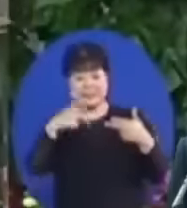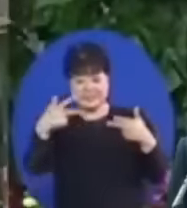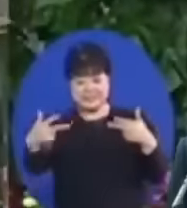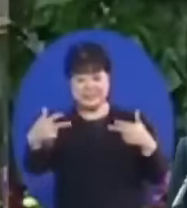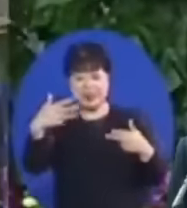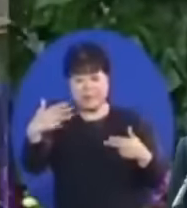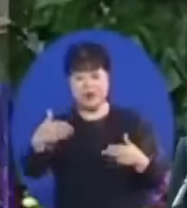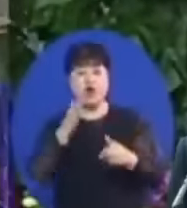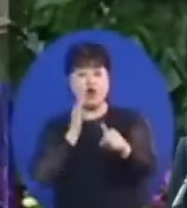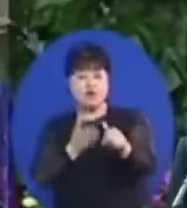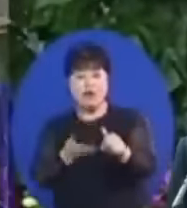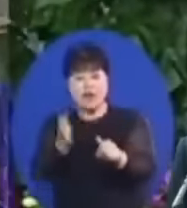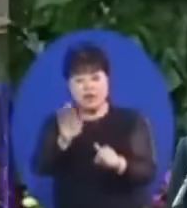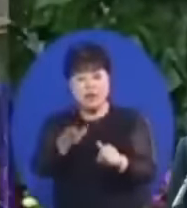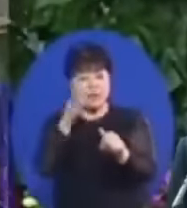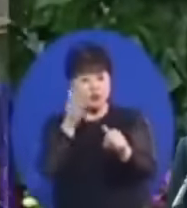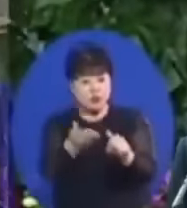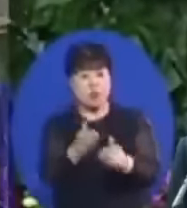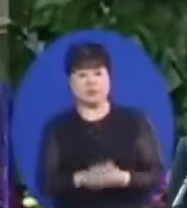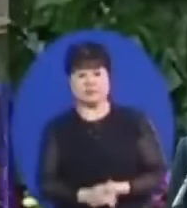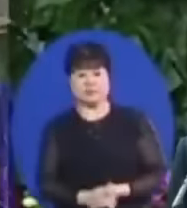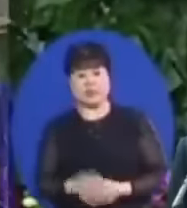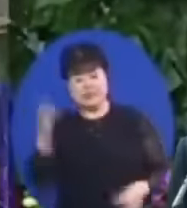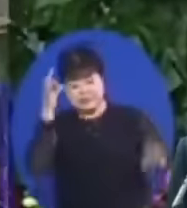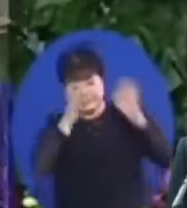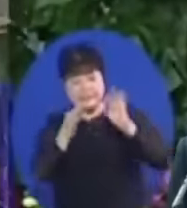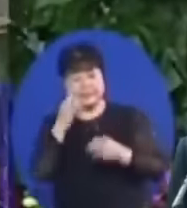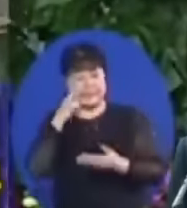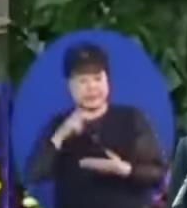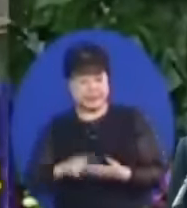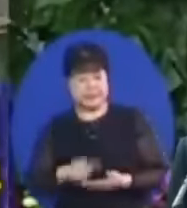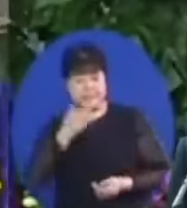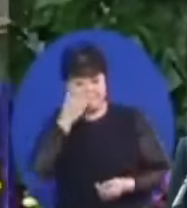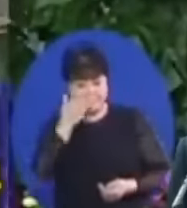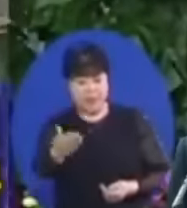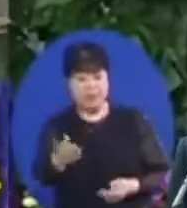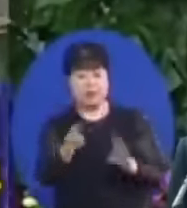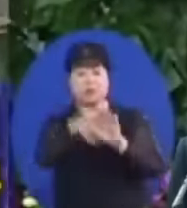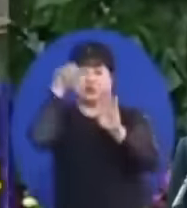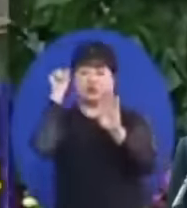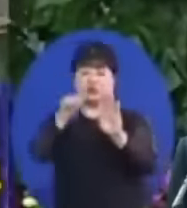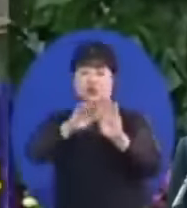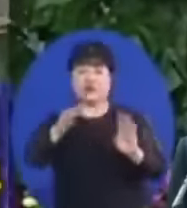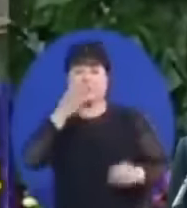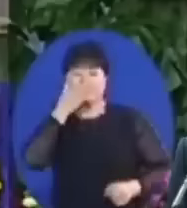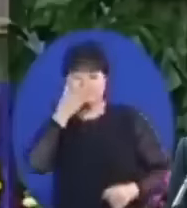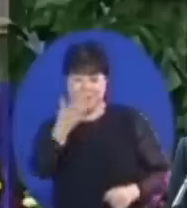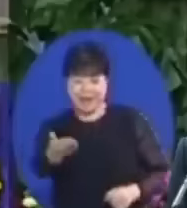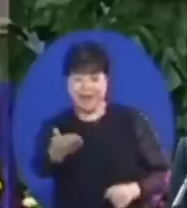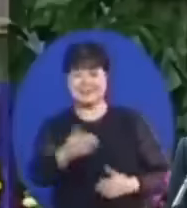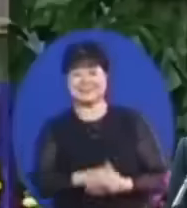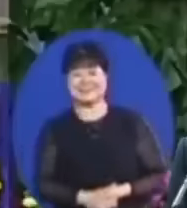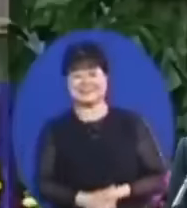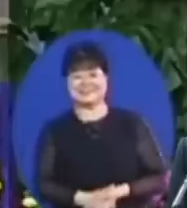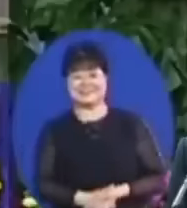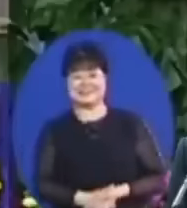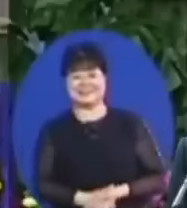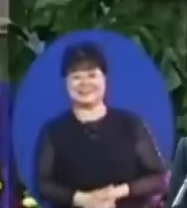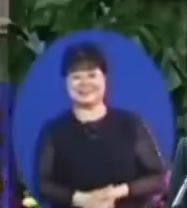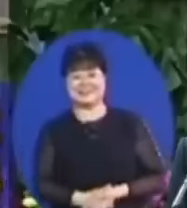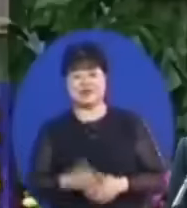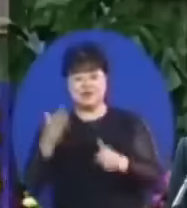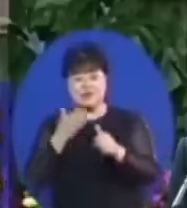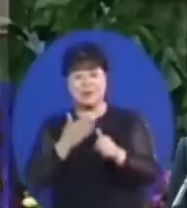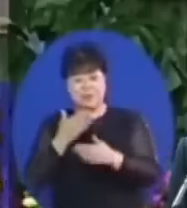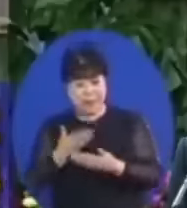7절로 8절에 구하라 그리하면 너에게 주실 것이요 찾으라 그리하면 찾아낼 것이요 문을 두드리라 그리하면 너에게 열릴 것이니 구하는